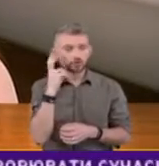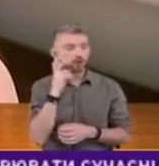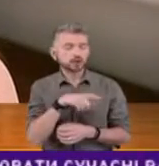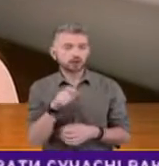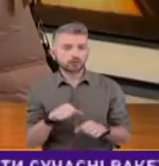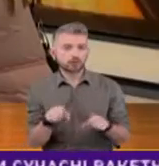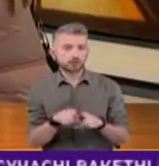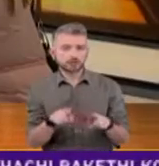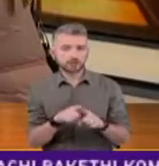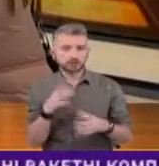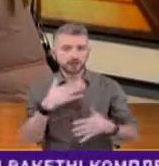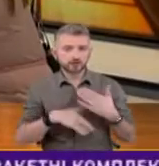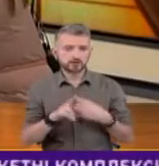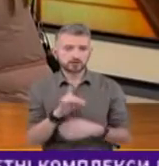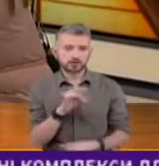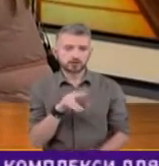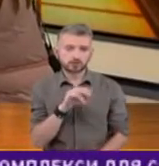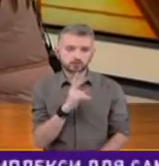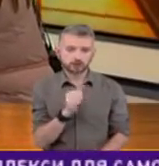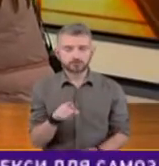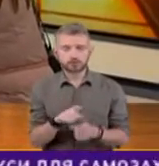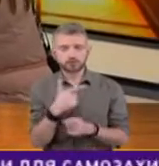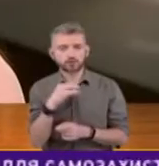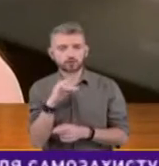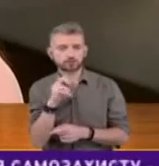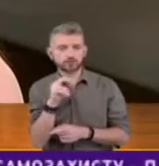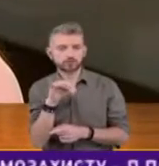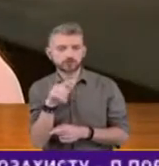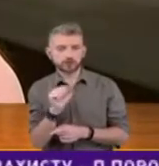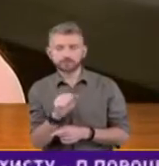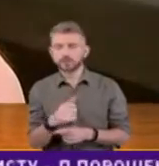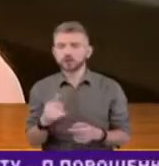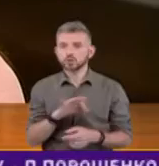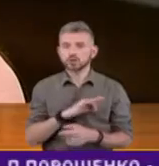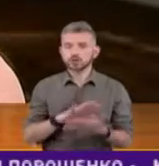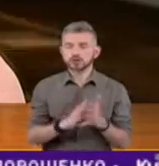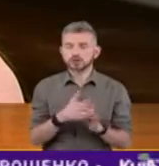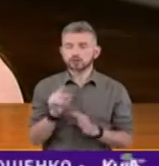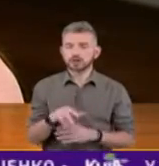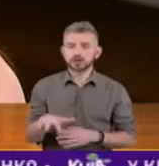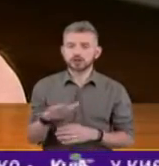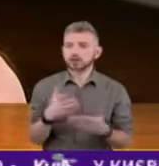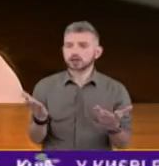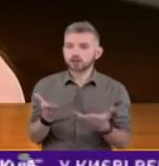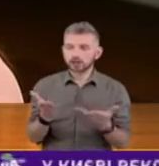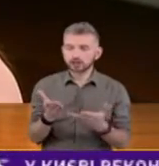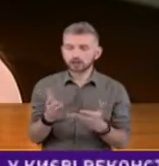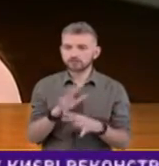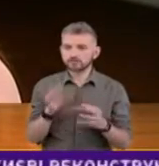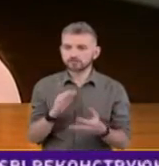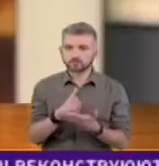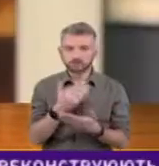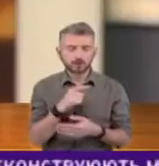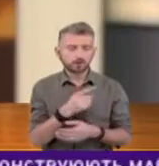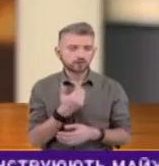само радіти, як і з Радунку, і в Горбачів. Який юридичний зараз статус має подібна ділянка? І чи є вже... Вона